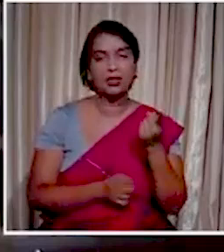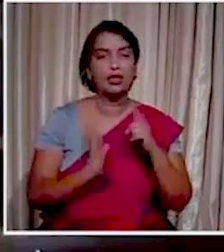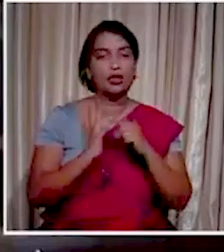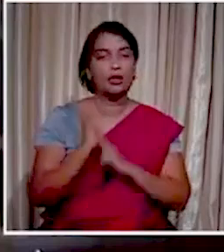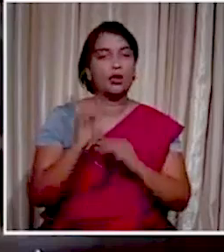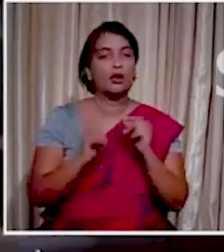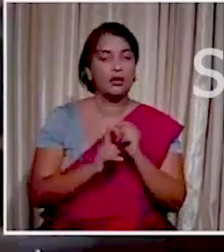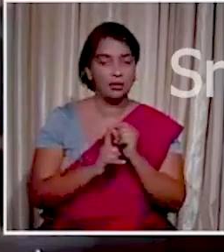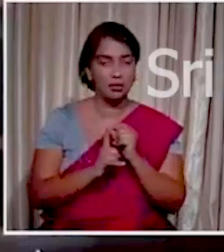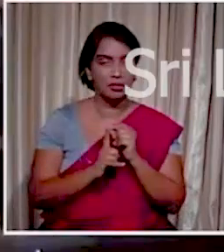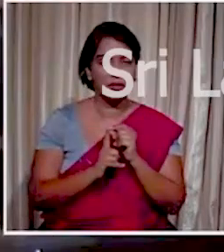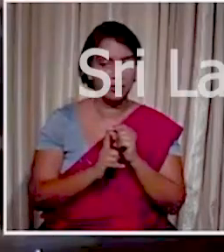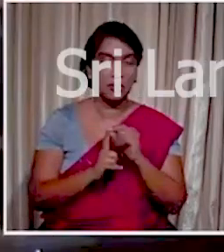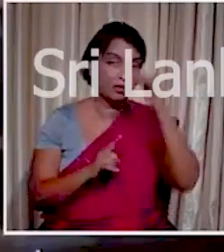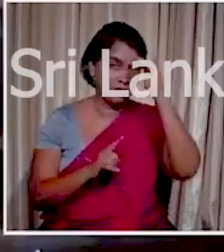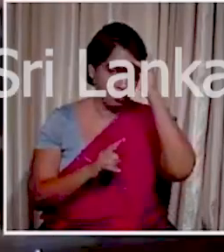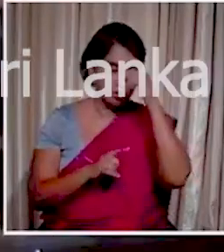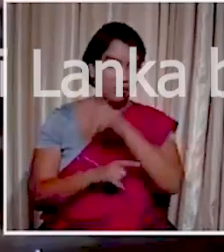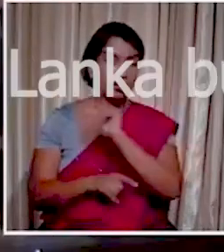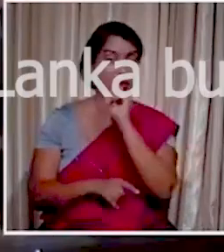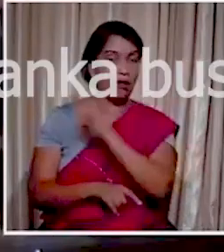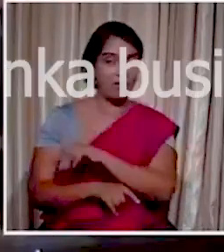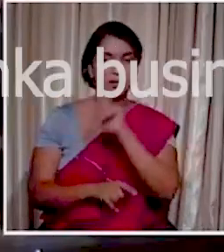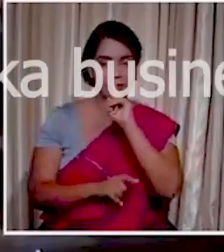एक्सज्जातिक पक्षी नायकतुमा योजनावीन